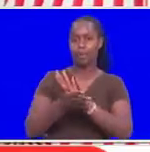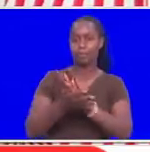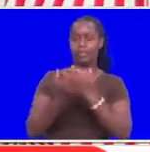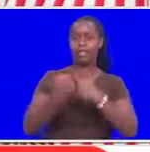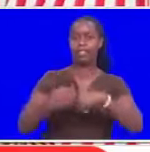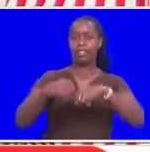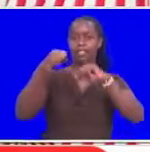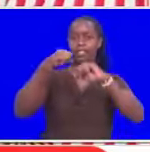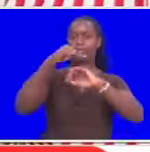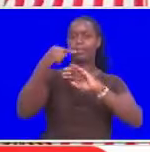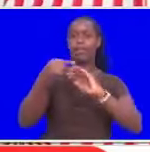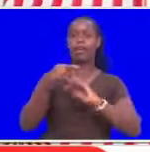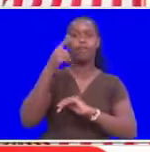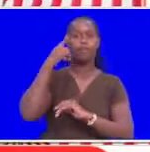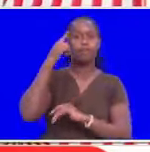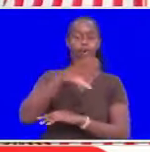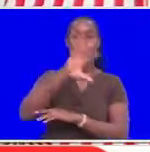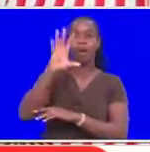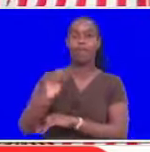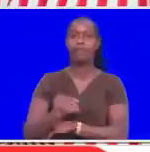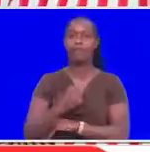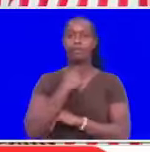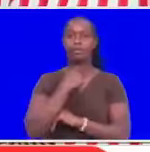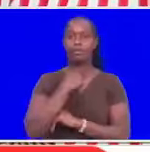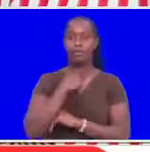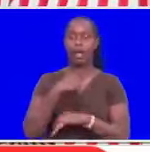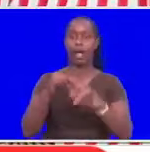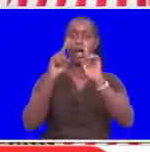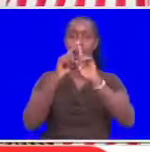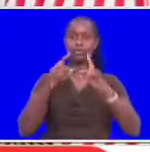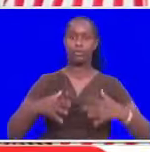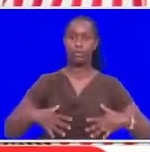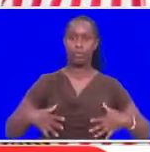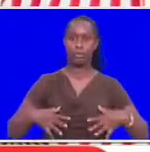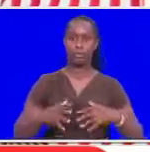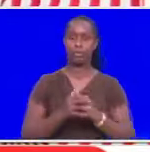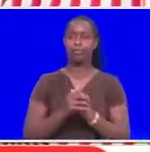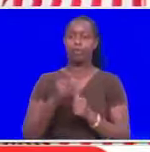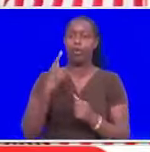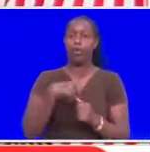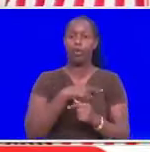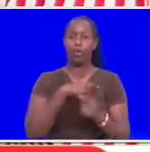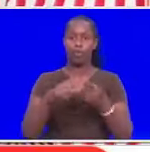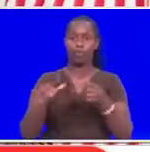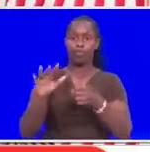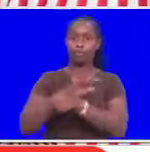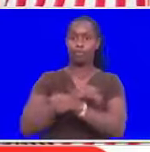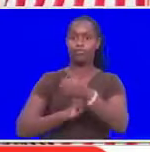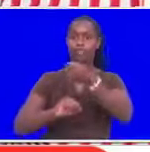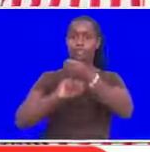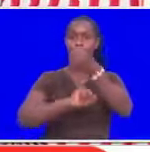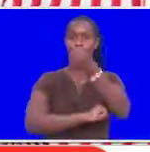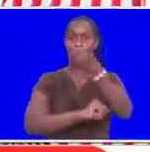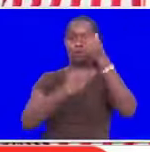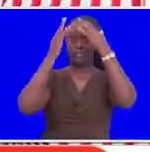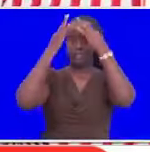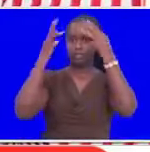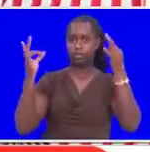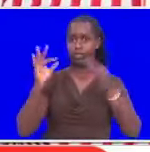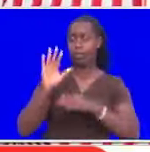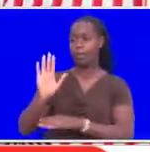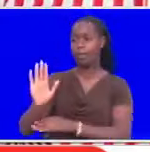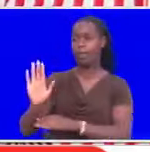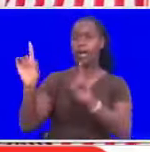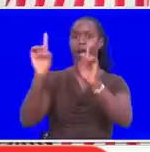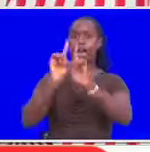role to the African continent and its people. We fully support his decision and we shall